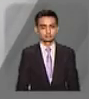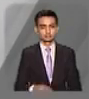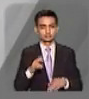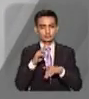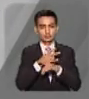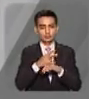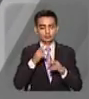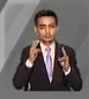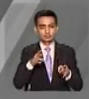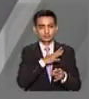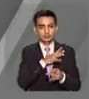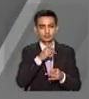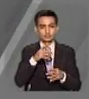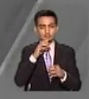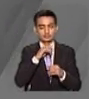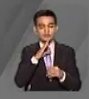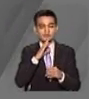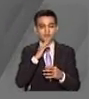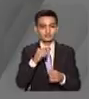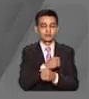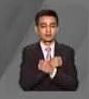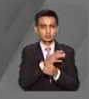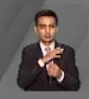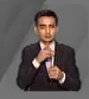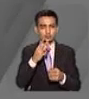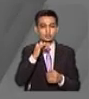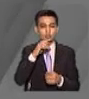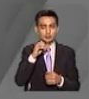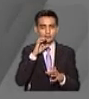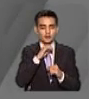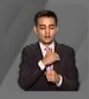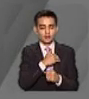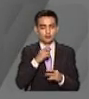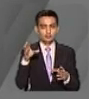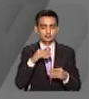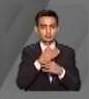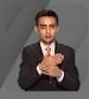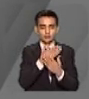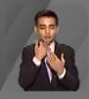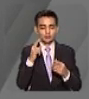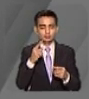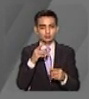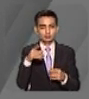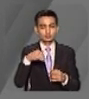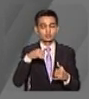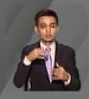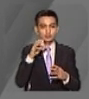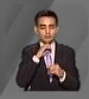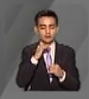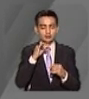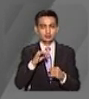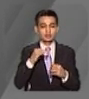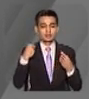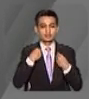Ночной кошмар. Грабители едва не задушили девушку ради шубы. Почему никто не пришел на помощь? Злоумышленники забрали сумку и меховое пальто,